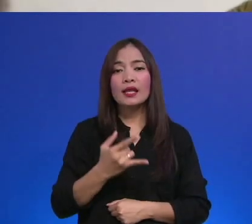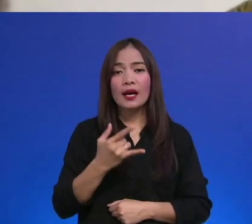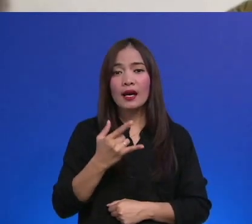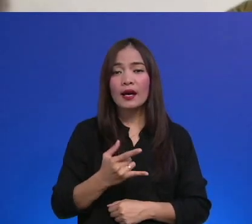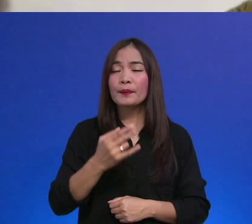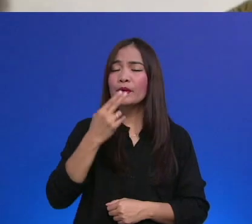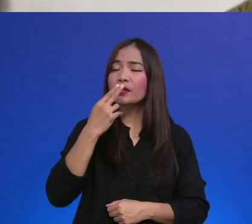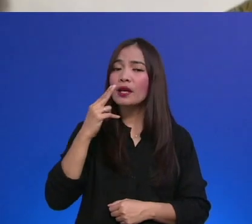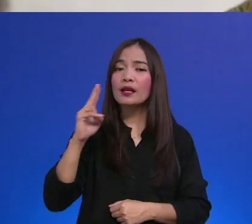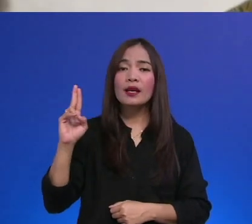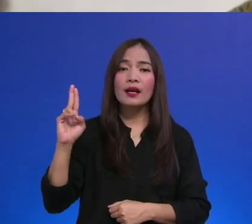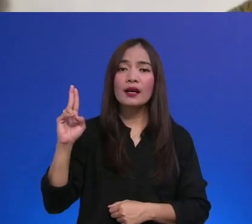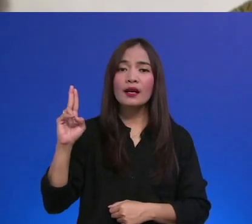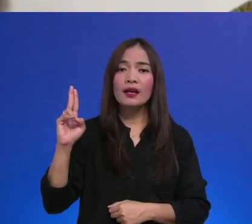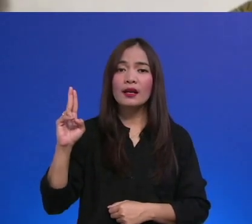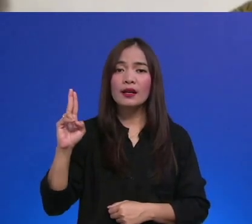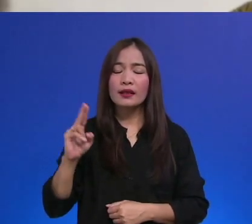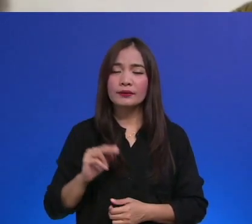tetap percaya